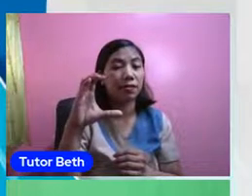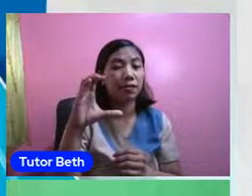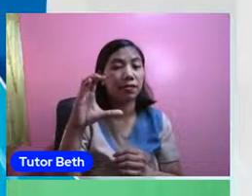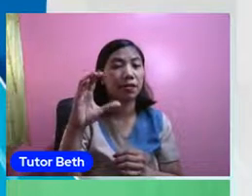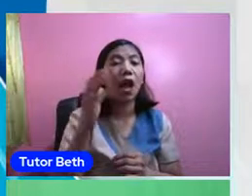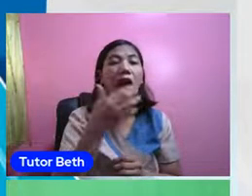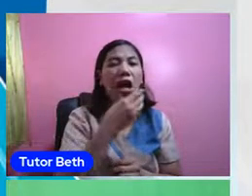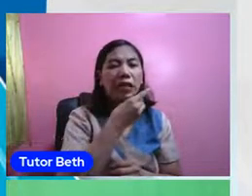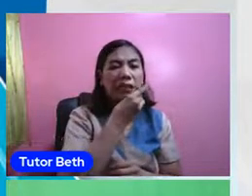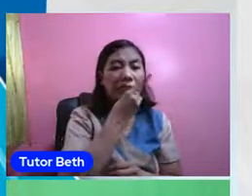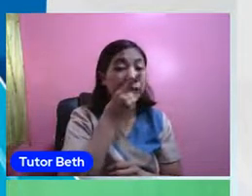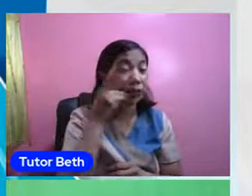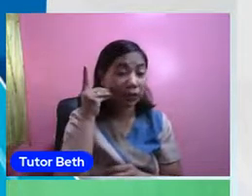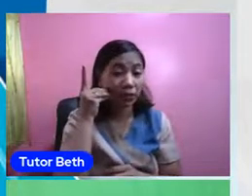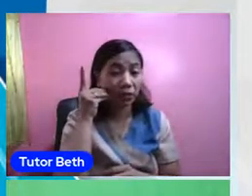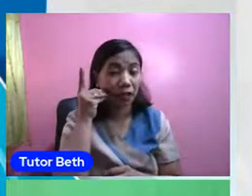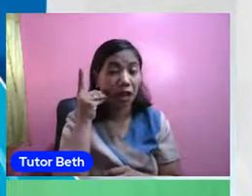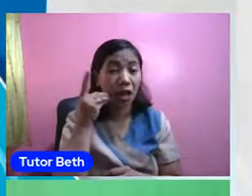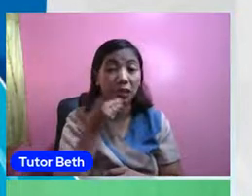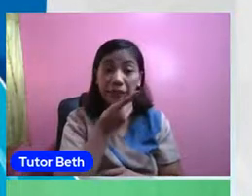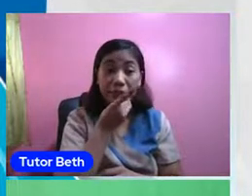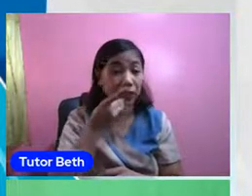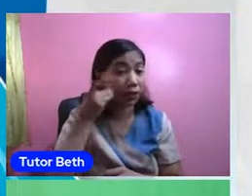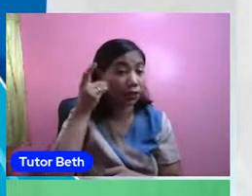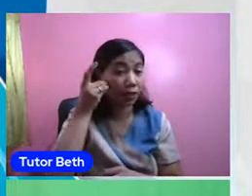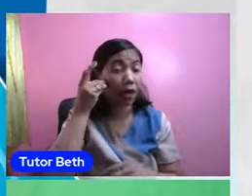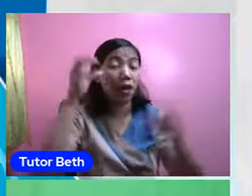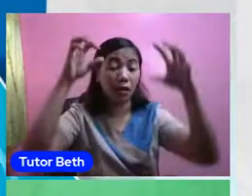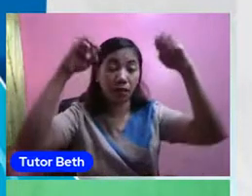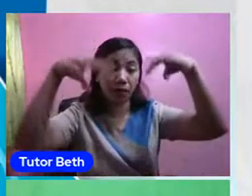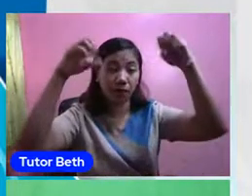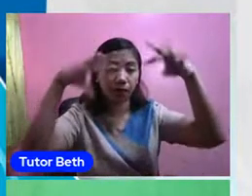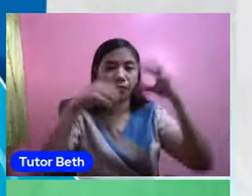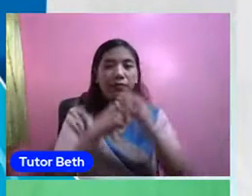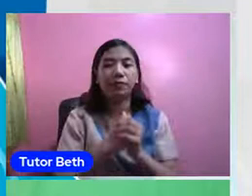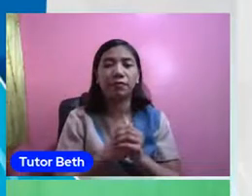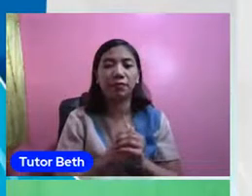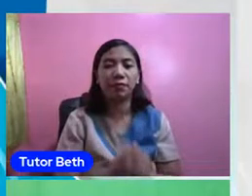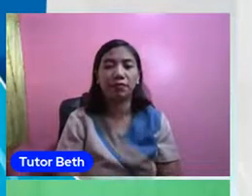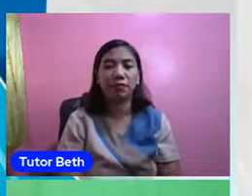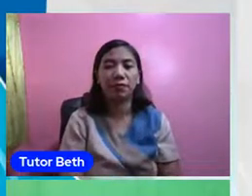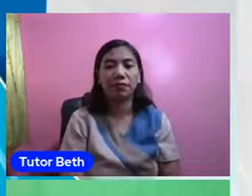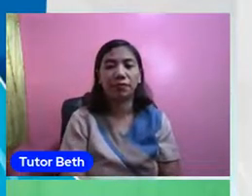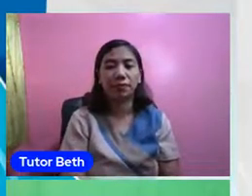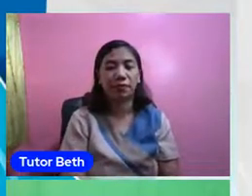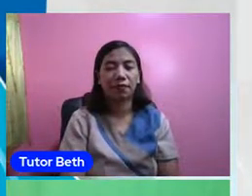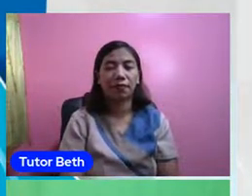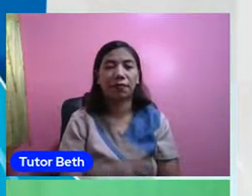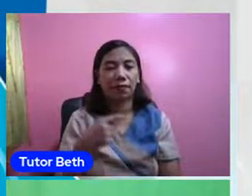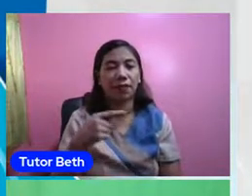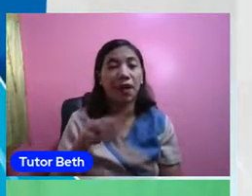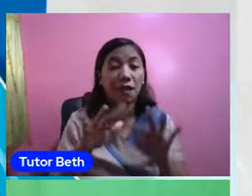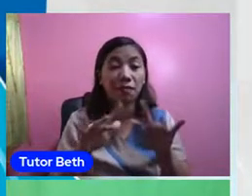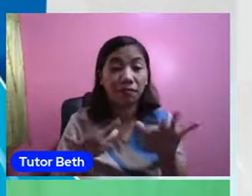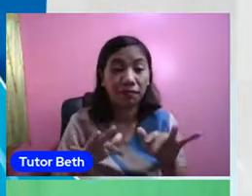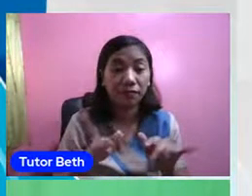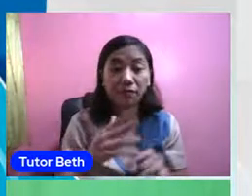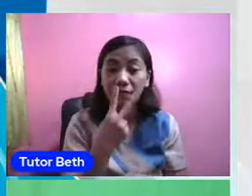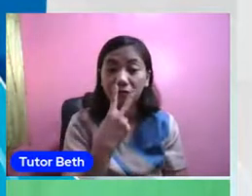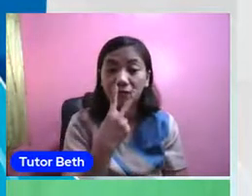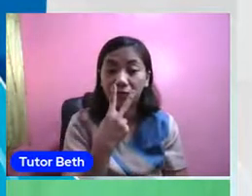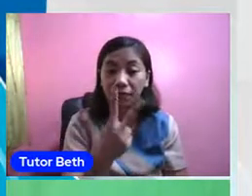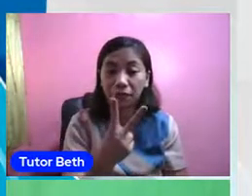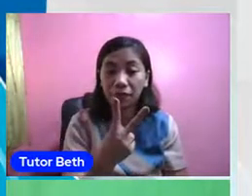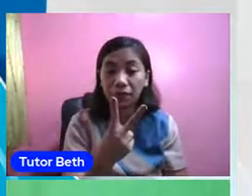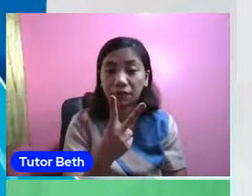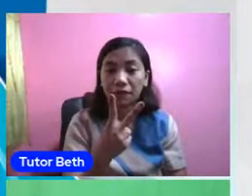tag-tuyot at tag-ulan. Okay nga. Sige nga. Itype nyo nga sa chatbox yung tamang sagot.